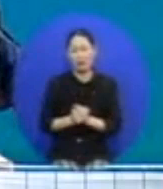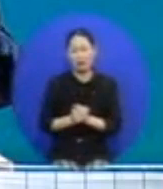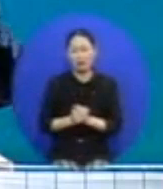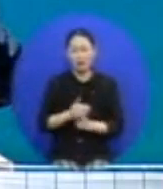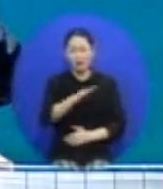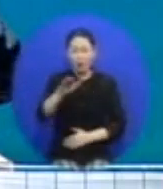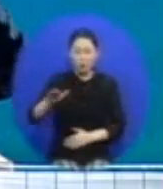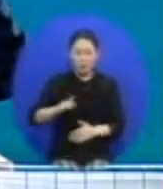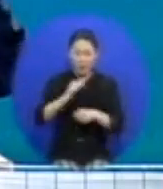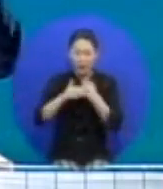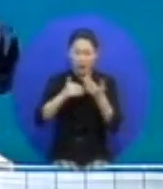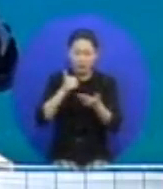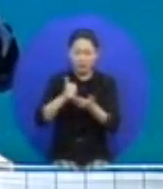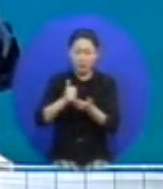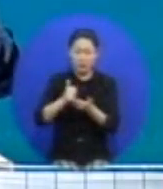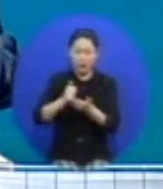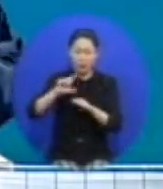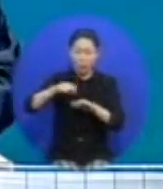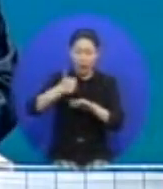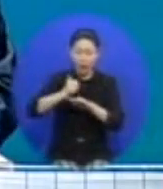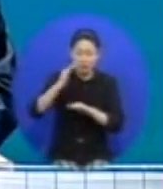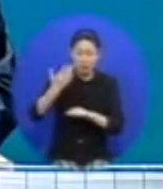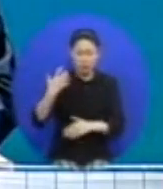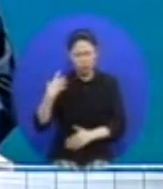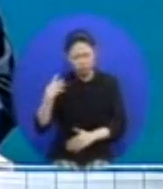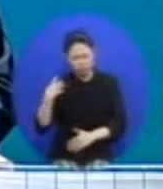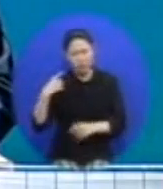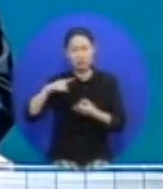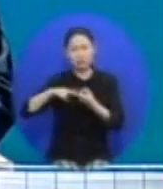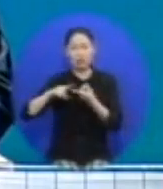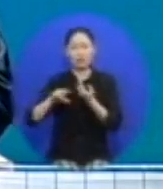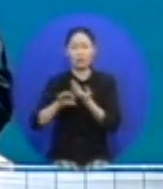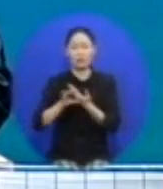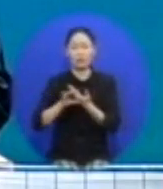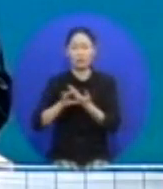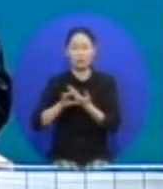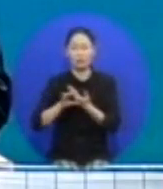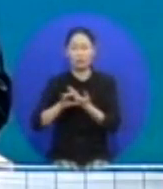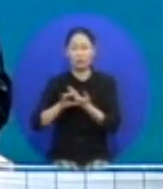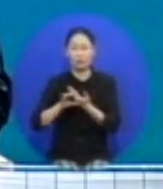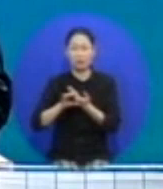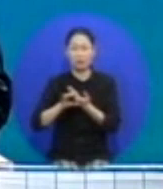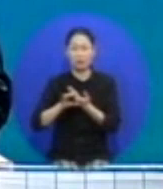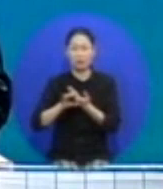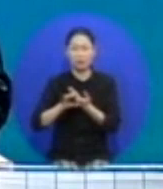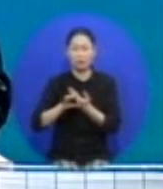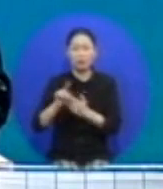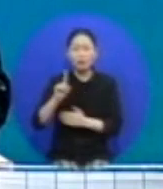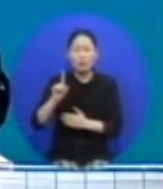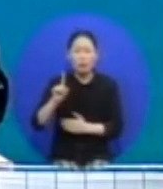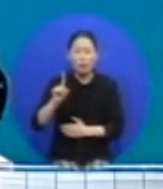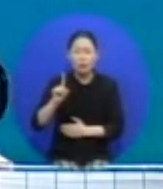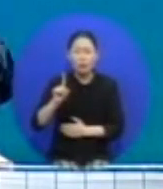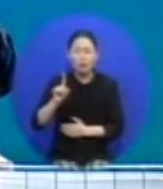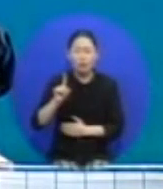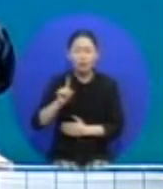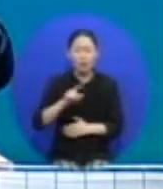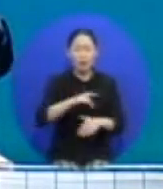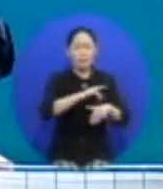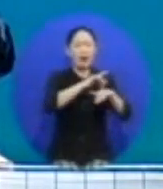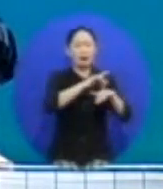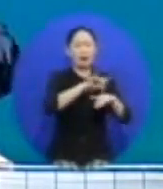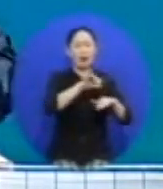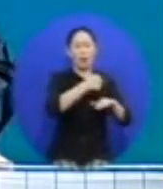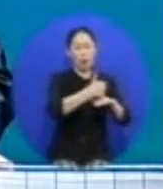여러분이 하나님이 왕 되시는 것이 부담스러우면 그러면 뭐가 되는 거죠 마귀가